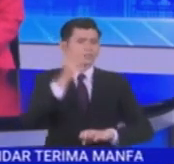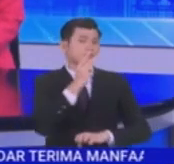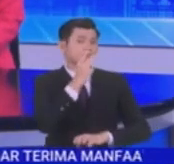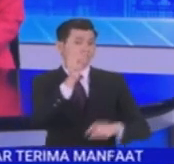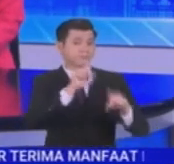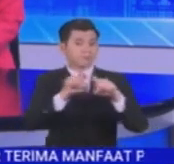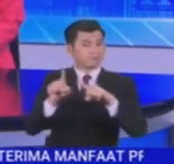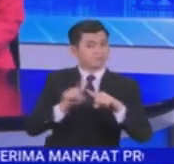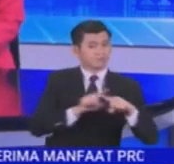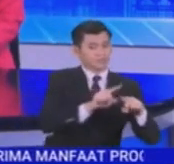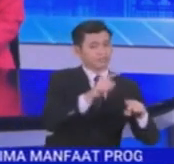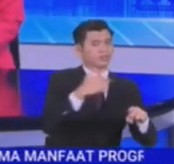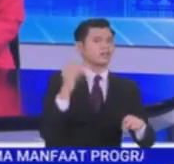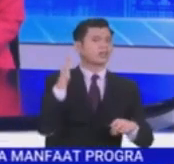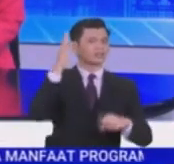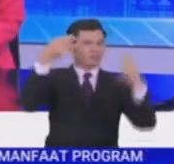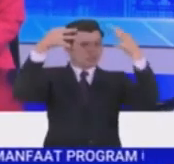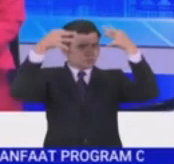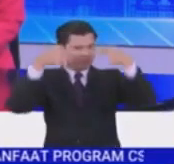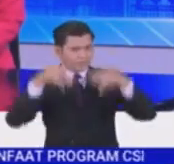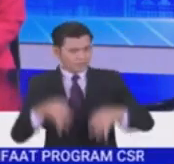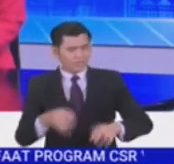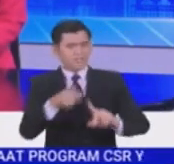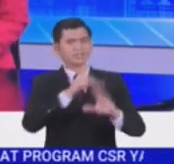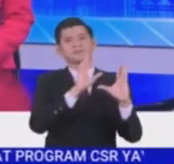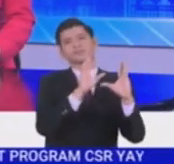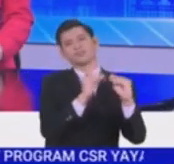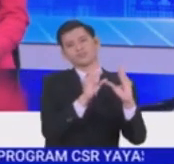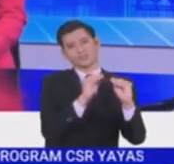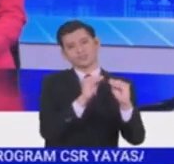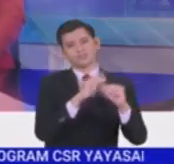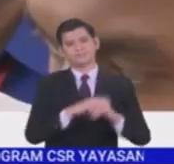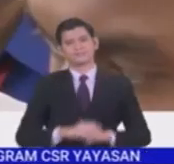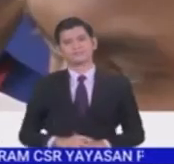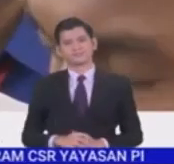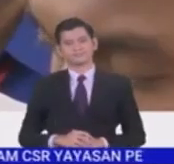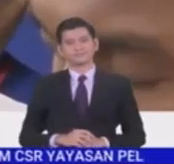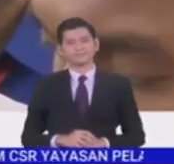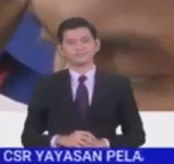aspek dan akan diputuskan secara musyawarah.